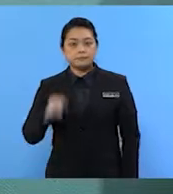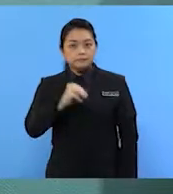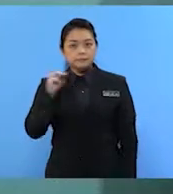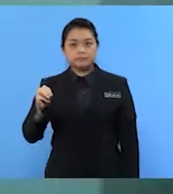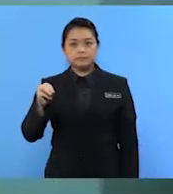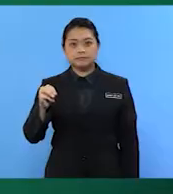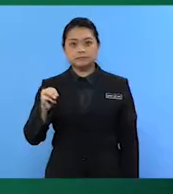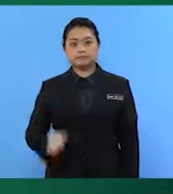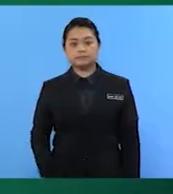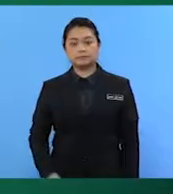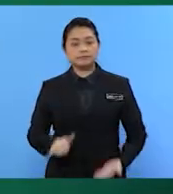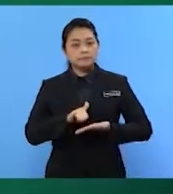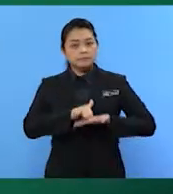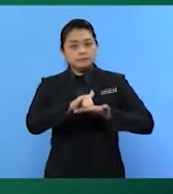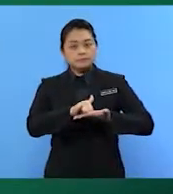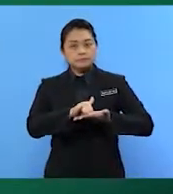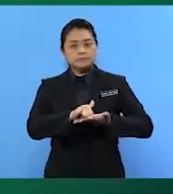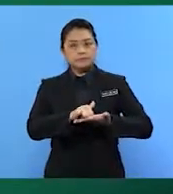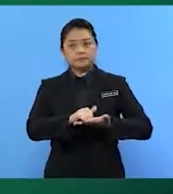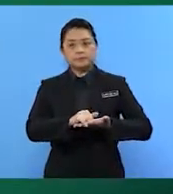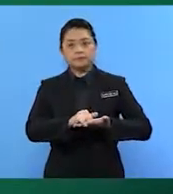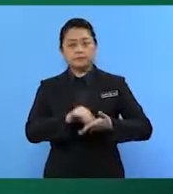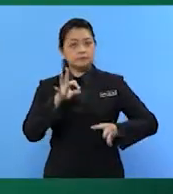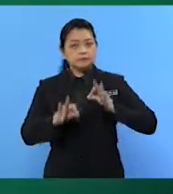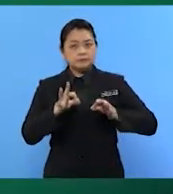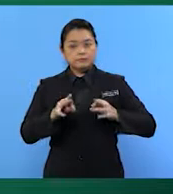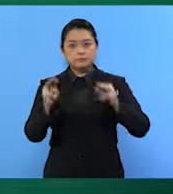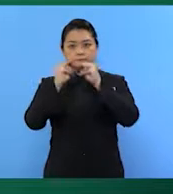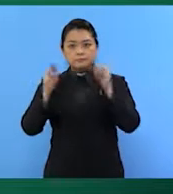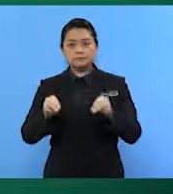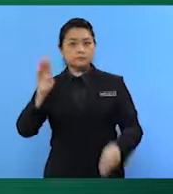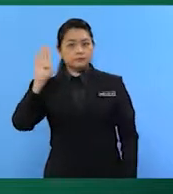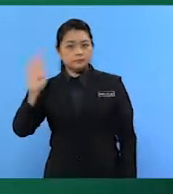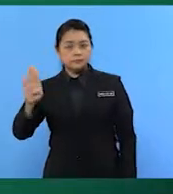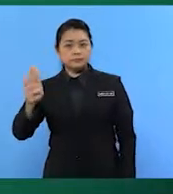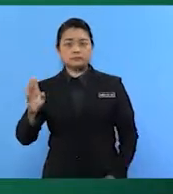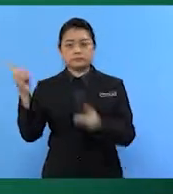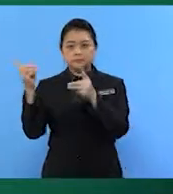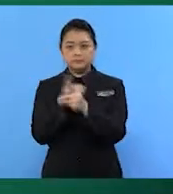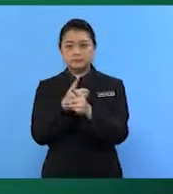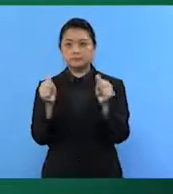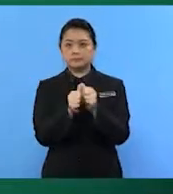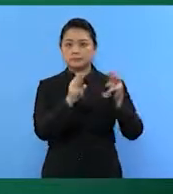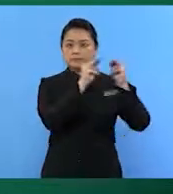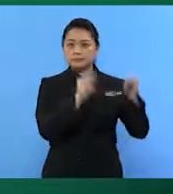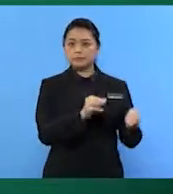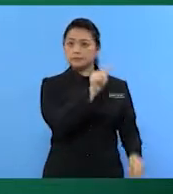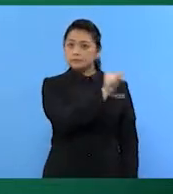Murid-murid, begitu juga sekiranya matriks B didarab dengan matriks